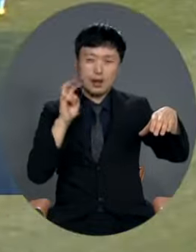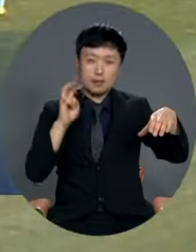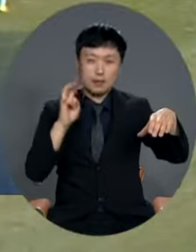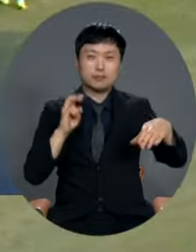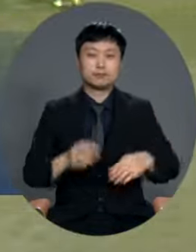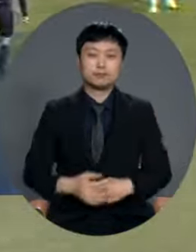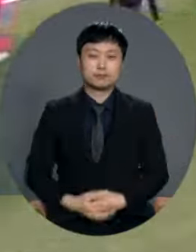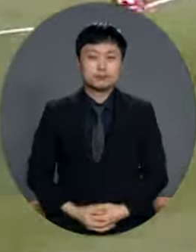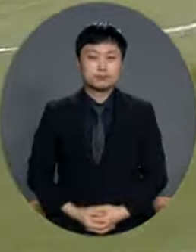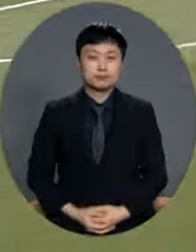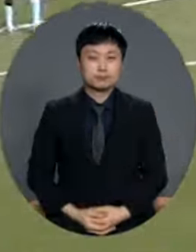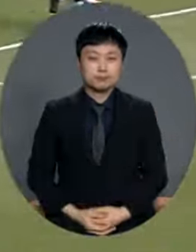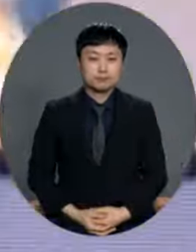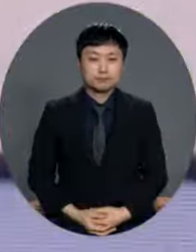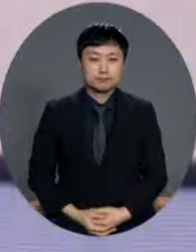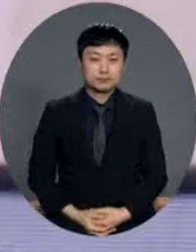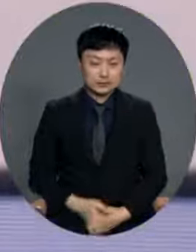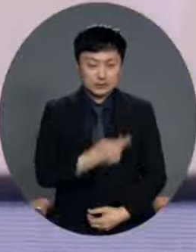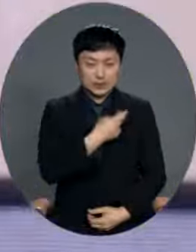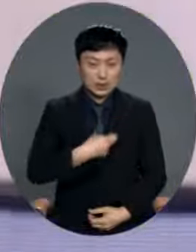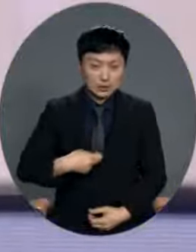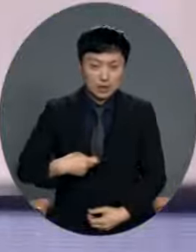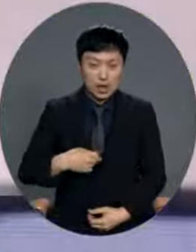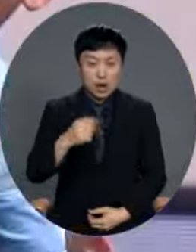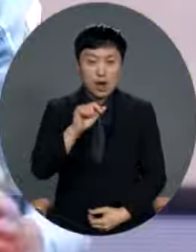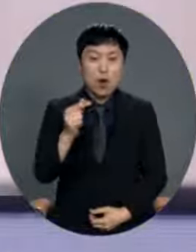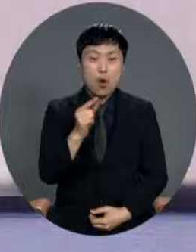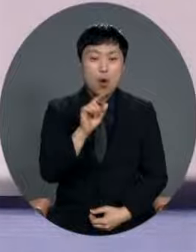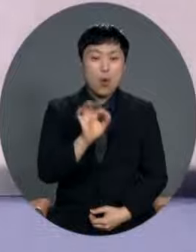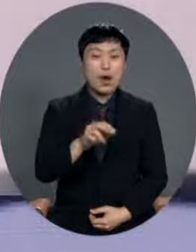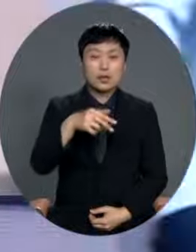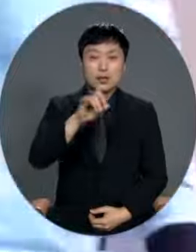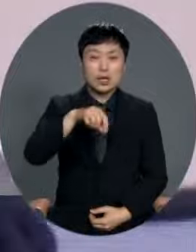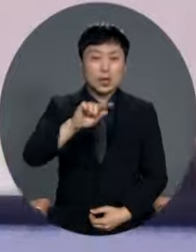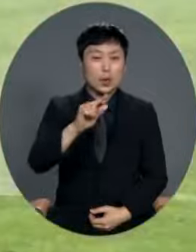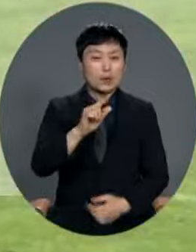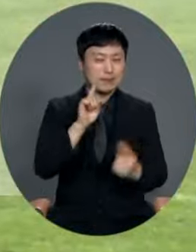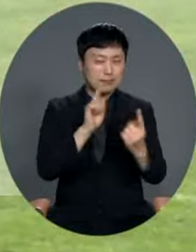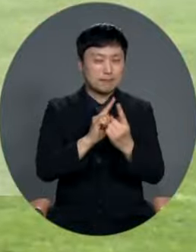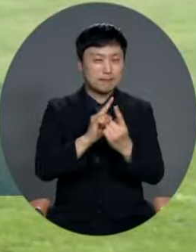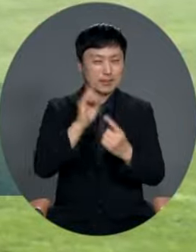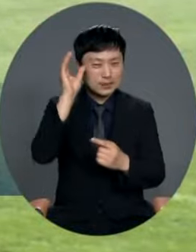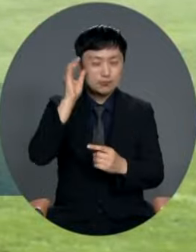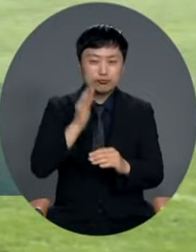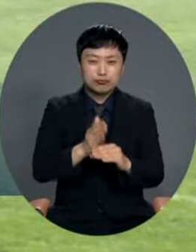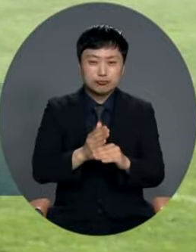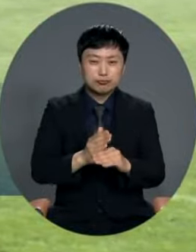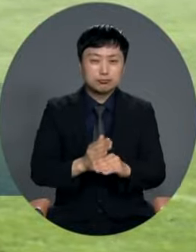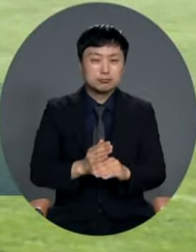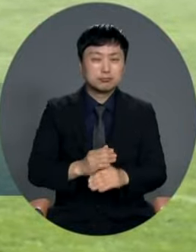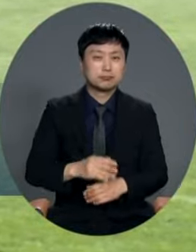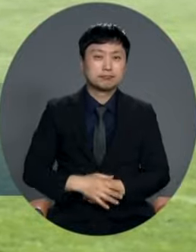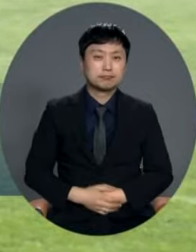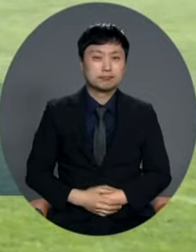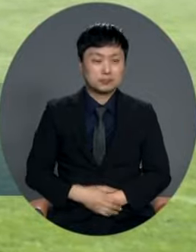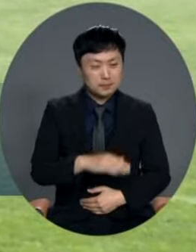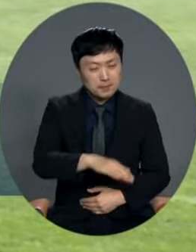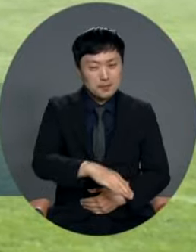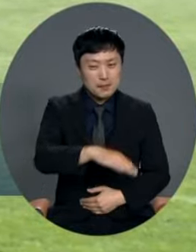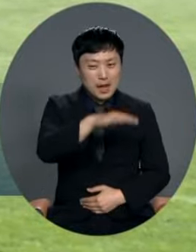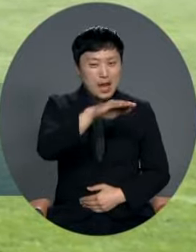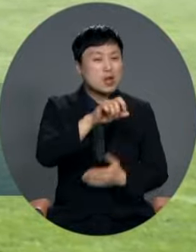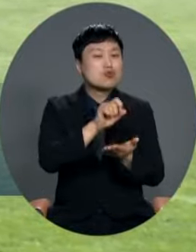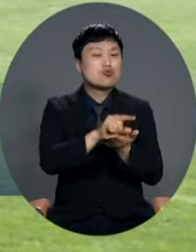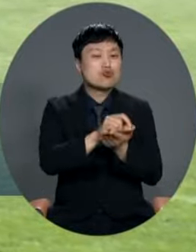겁니다. 제자였던 황재원과의 만남도 기대된다고 밝힌 박창현 감독. 워낙 어릴 때도 잘했던 선수기